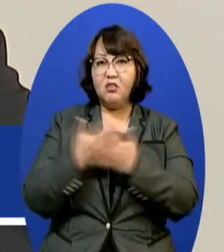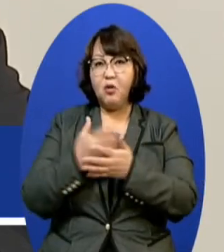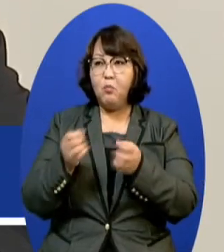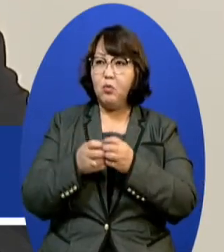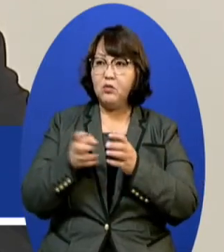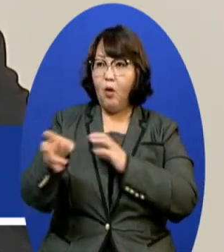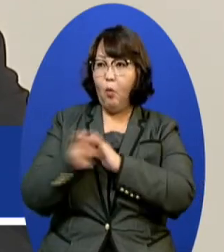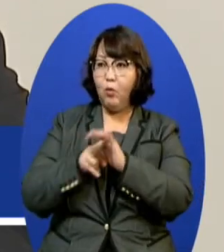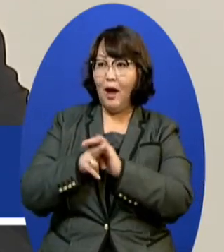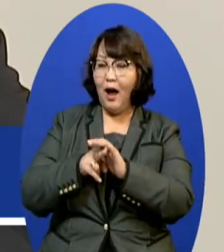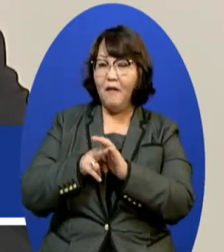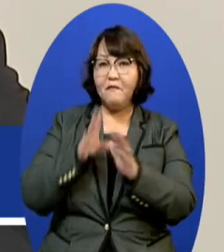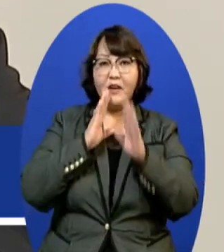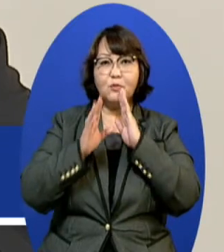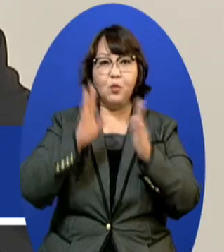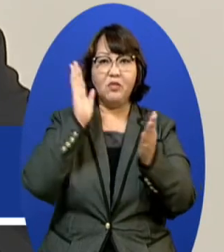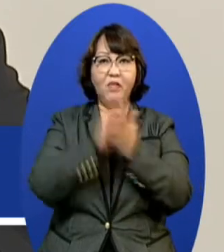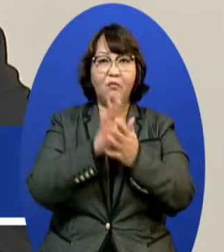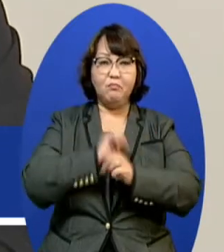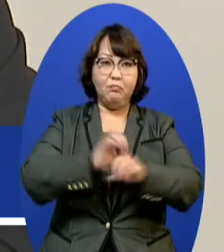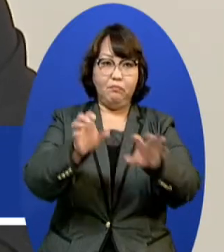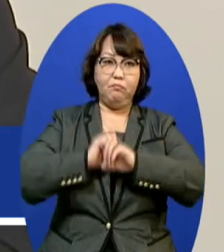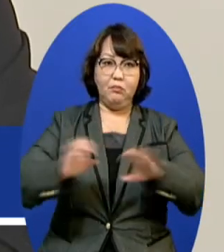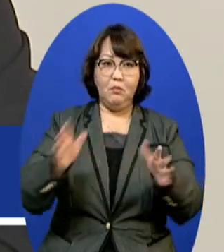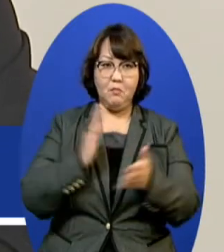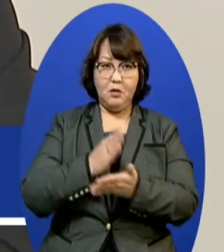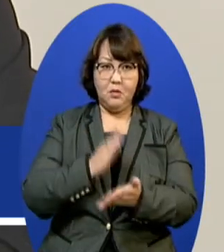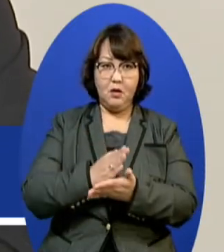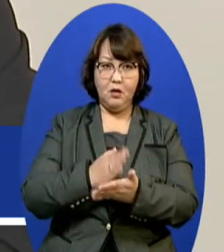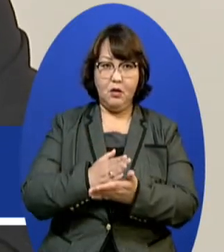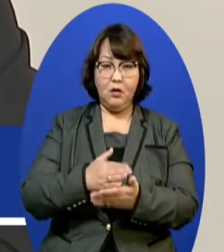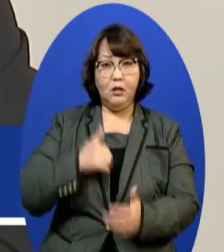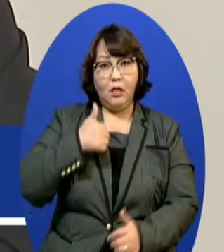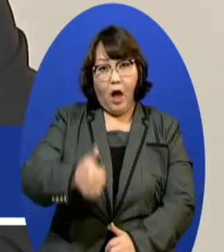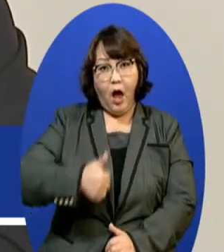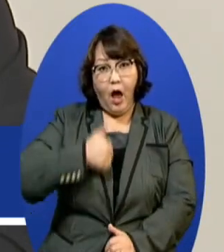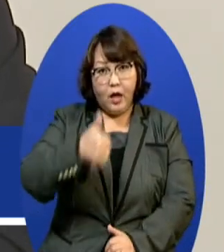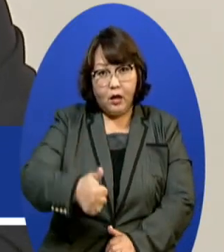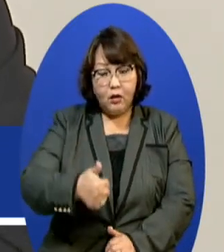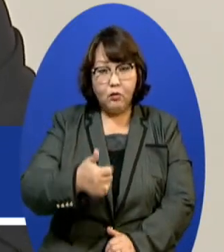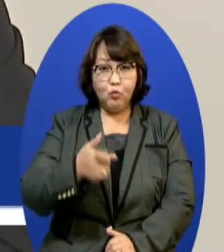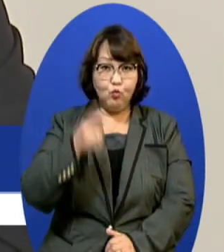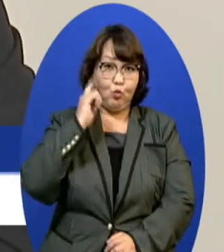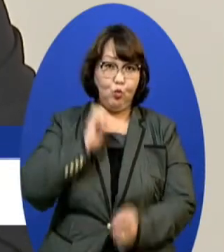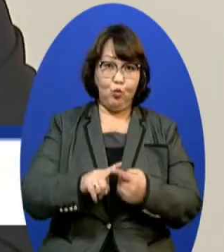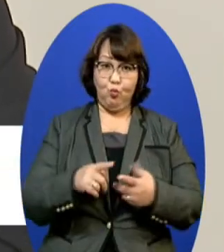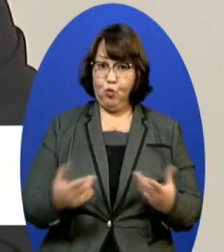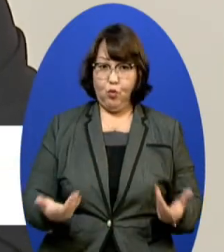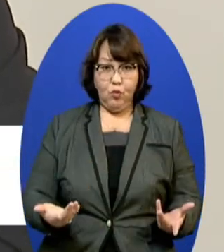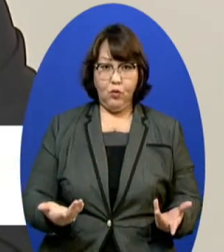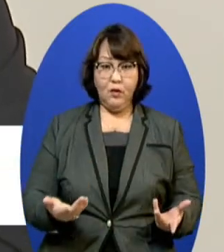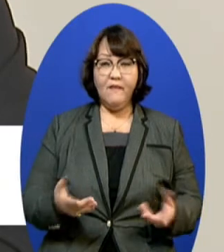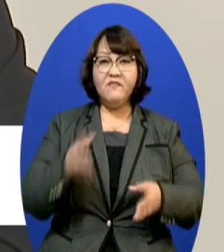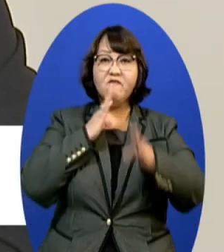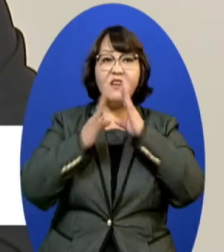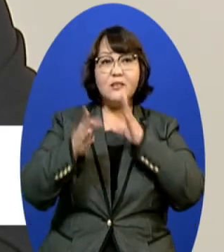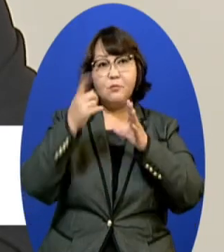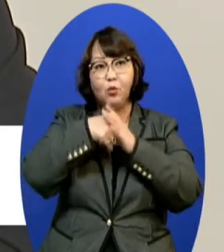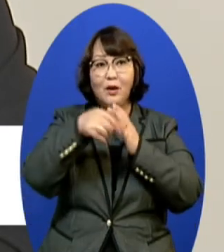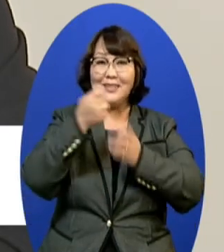уу яадгийн тэ? Ерөөсөд гол нь лайк, шеэр авах зорилготой. Түүнээс бол яг ингээд пейсэр бол зараад байгаа юм бол